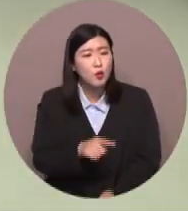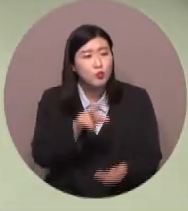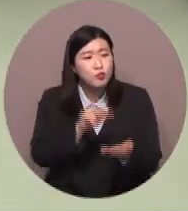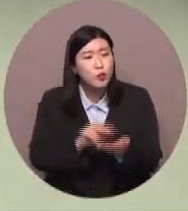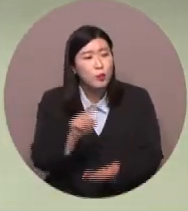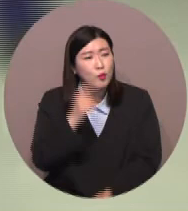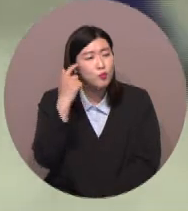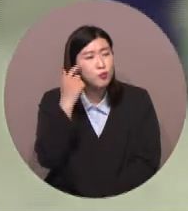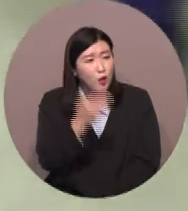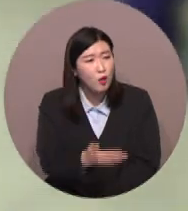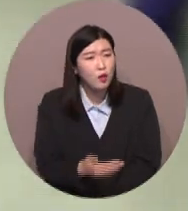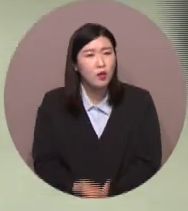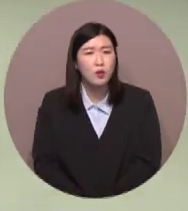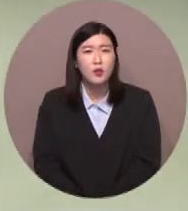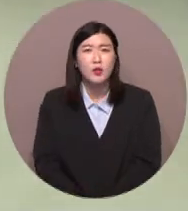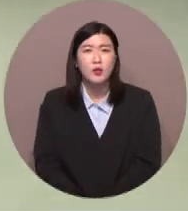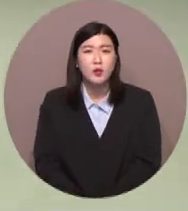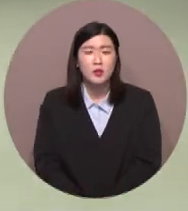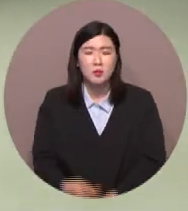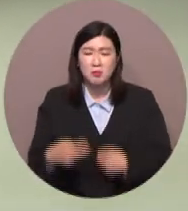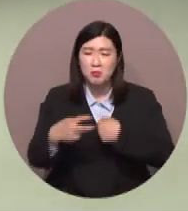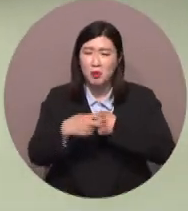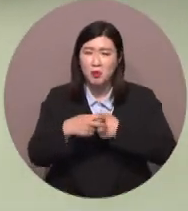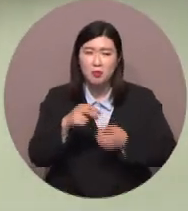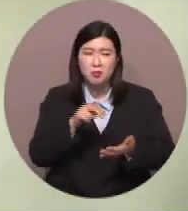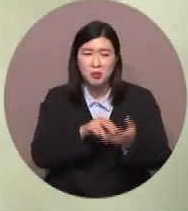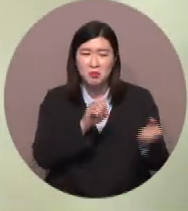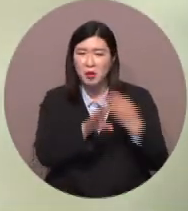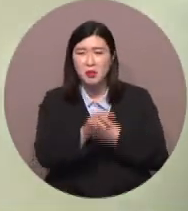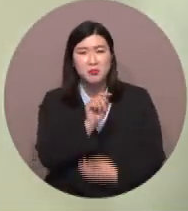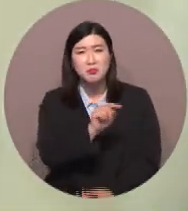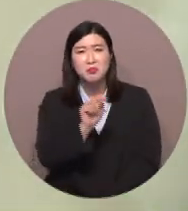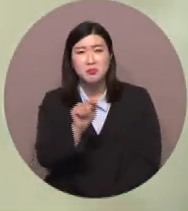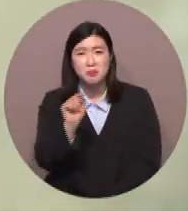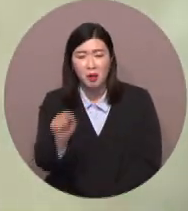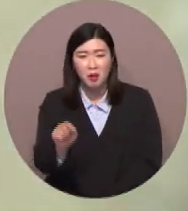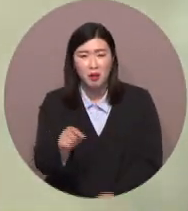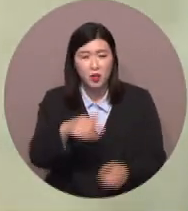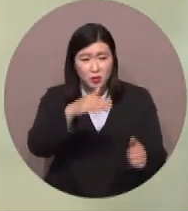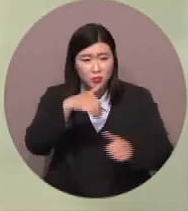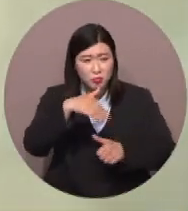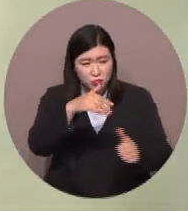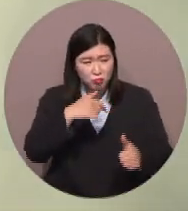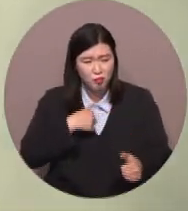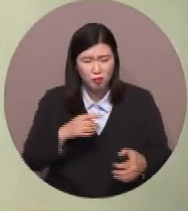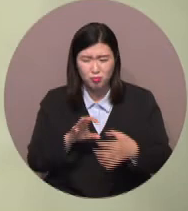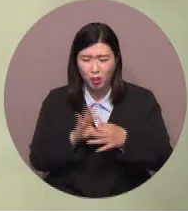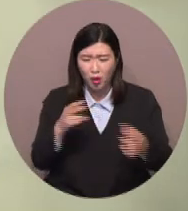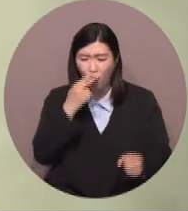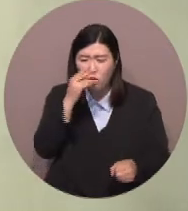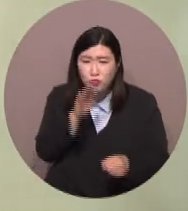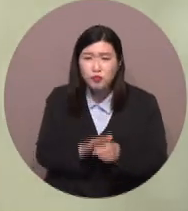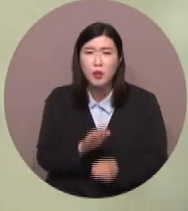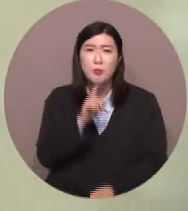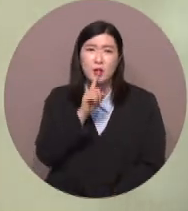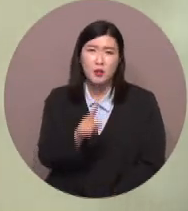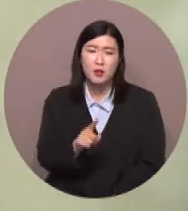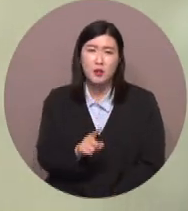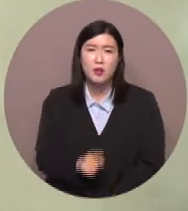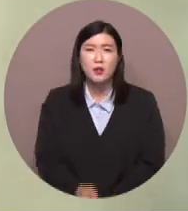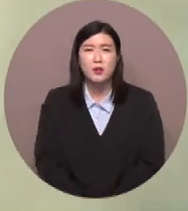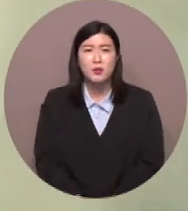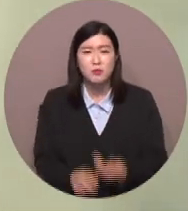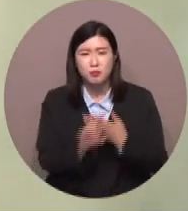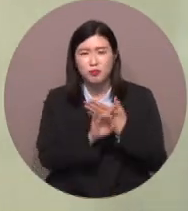대해 공식 입장을 요청했지만 원장은 할 말이 없고 검경 수사와 관련해서도 자신이 잘못한 게